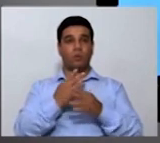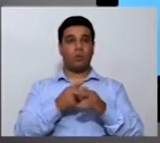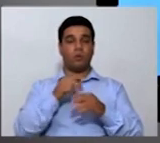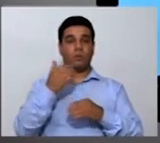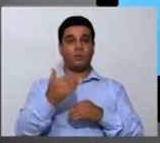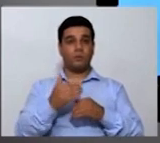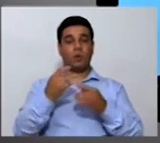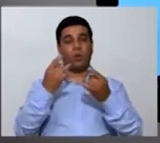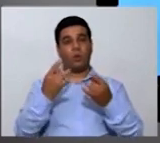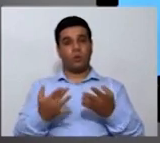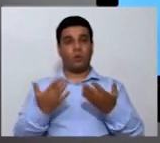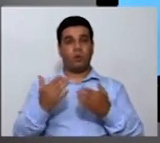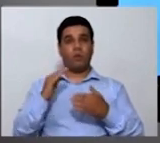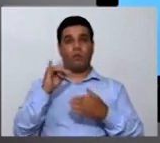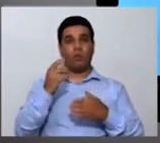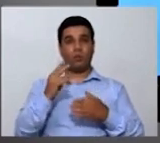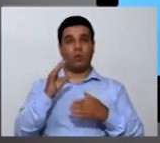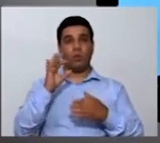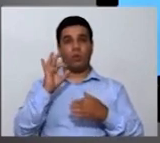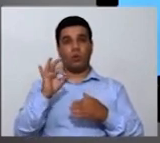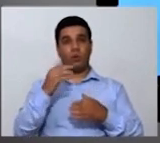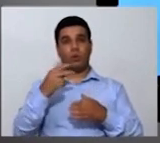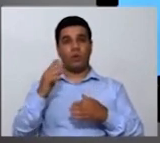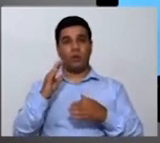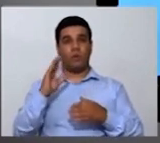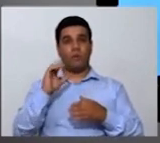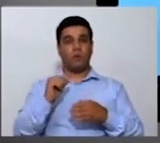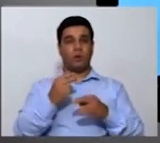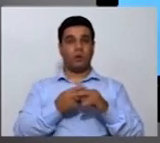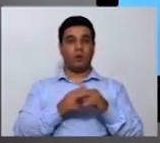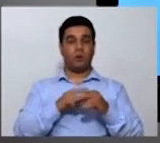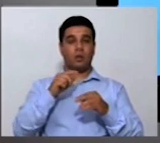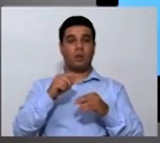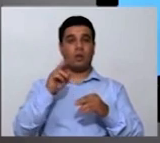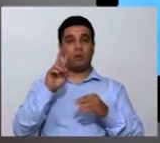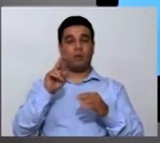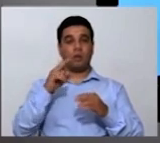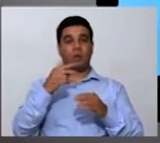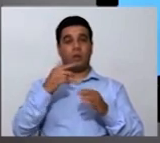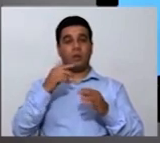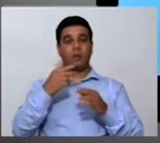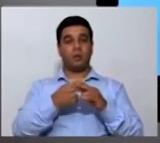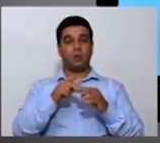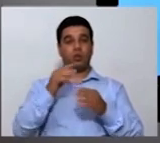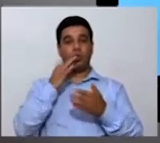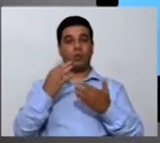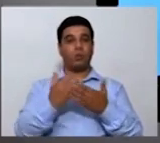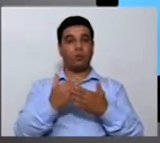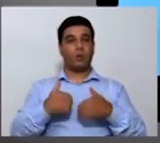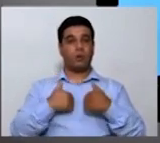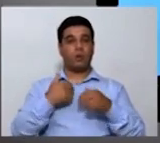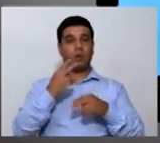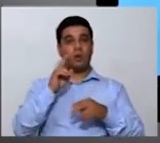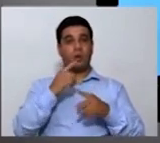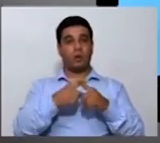bo'lmasin. Oddiygina funksiyani 0 ga tenglashtiramiz. Ya'ni kvadrat tenglama yechishni istaymiz. X kvadrat minus